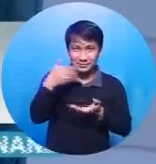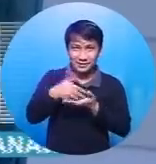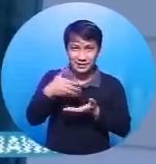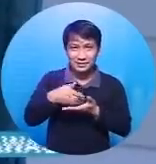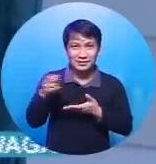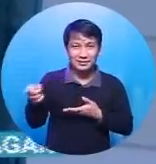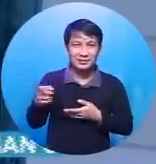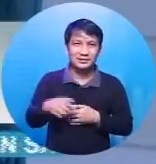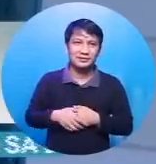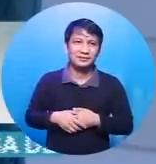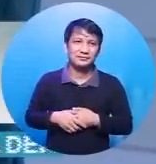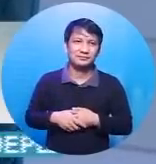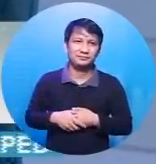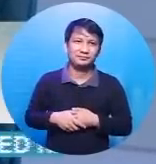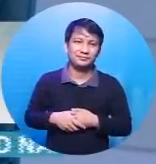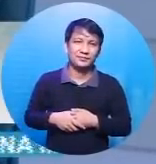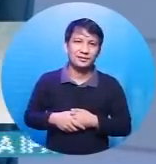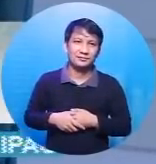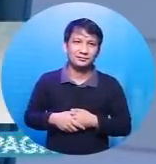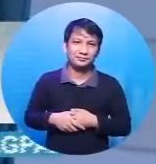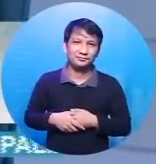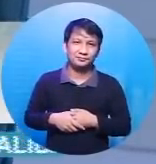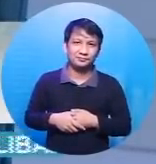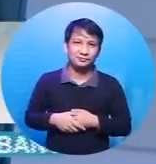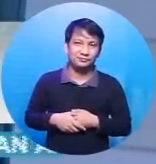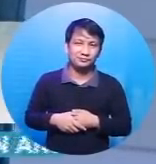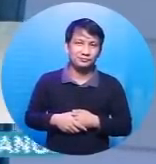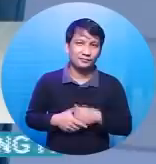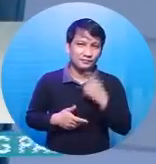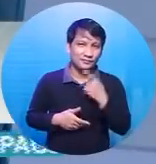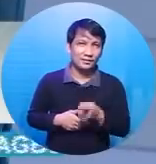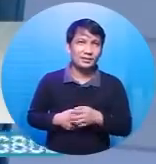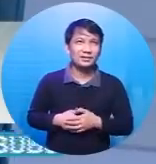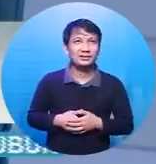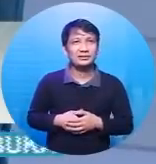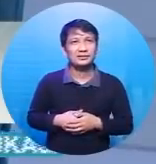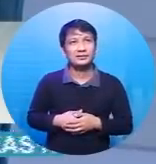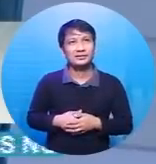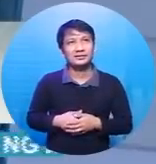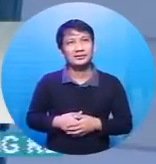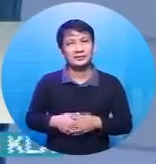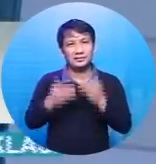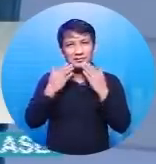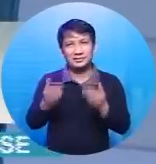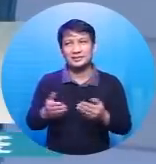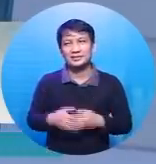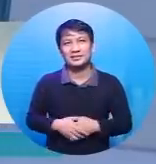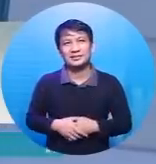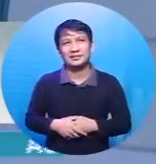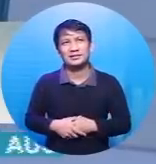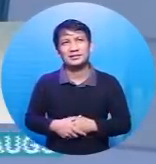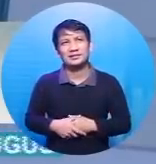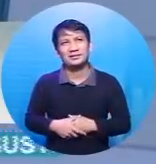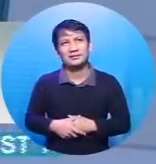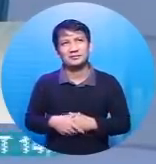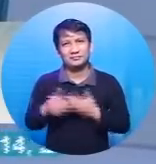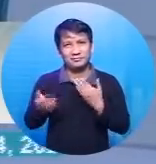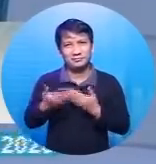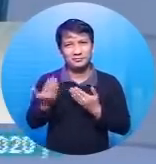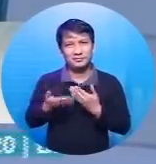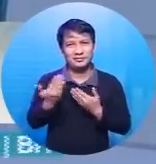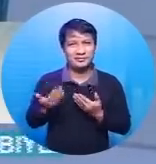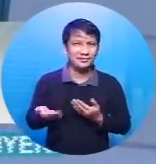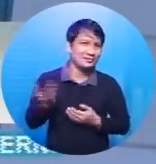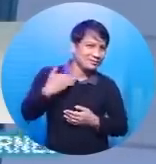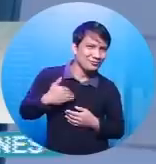okay? Opo, sir. Wala nga naman. Ingat kayo dyan. Okay, thank you. Ayan, ganun kasimple. Dito